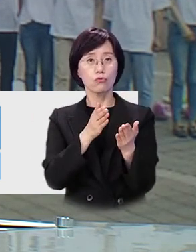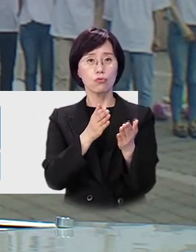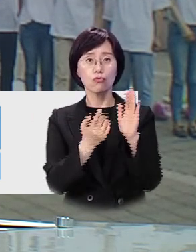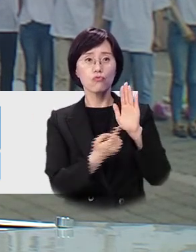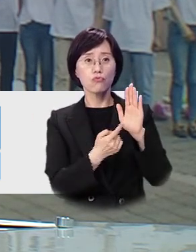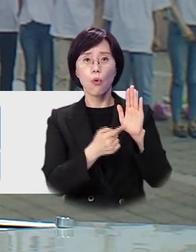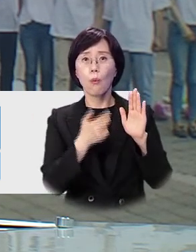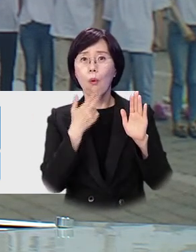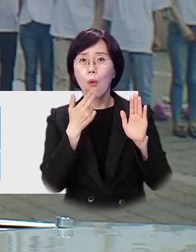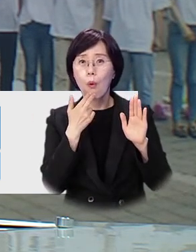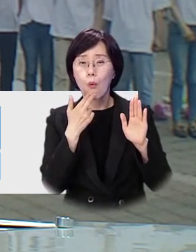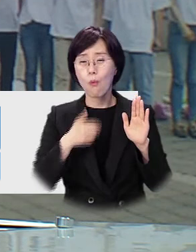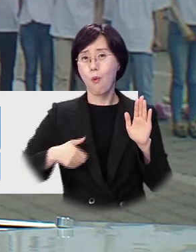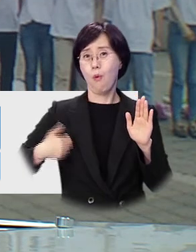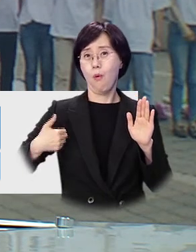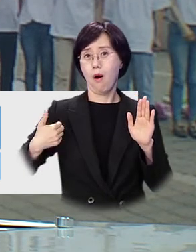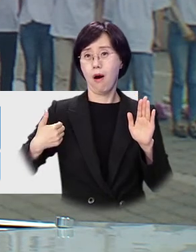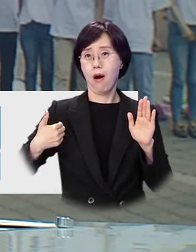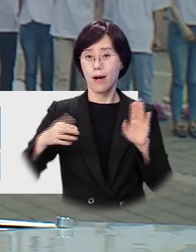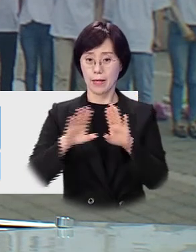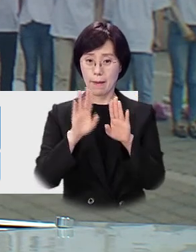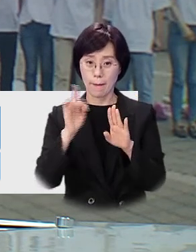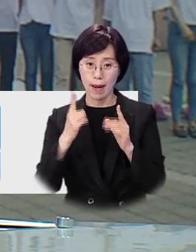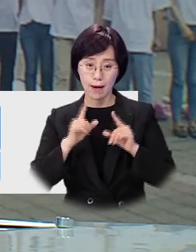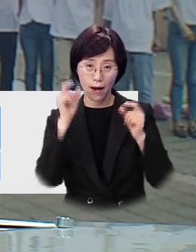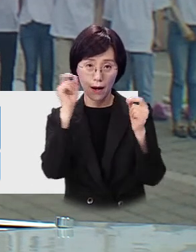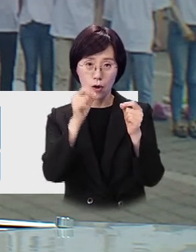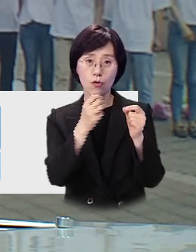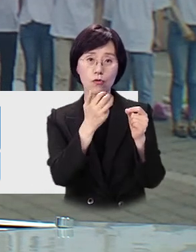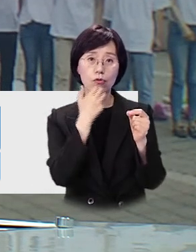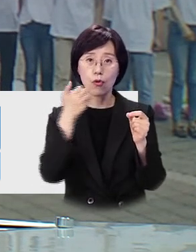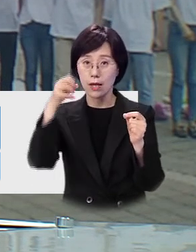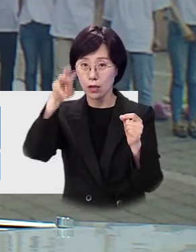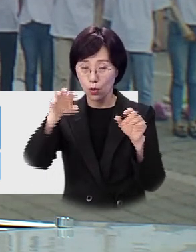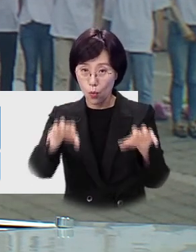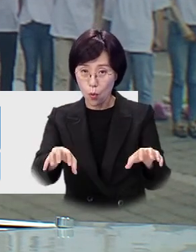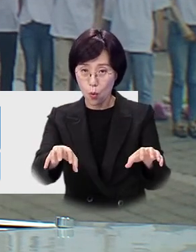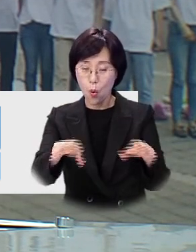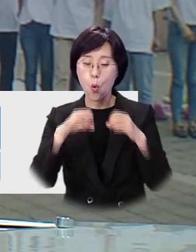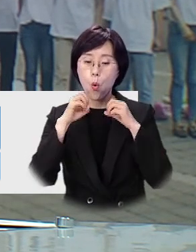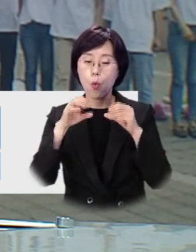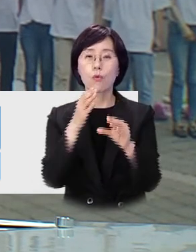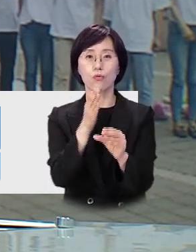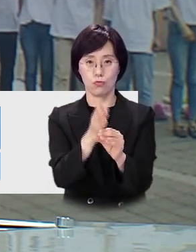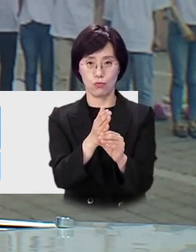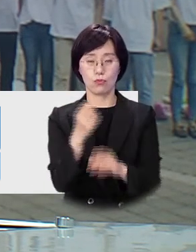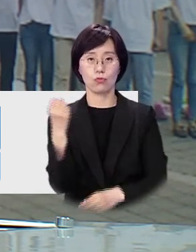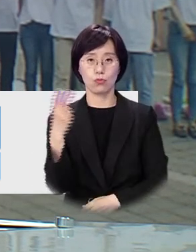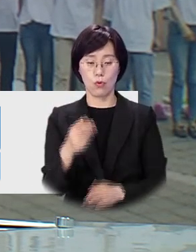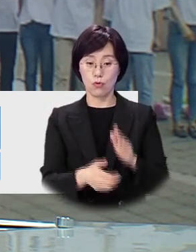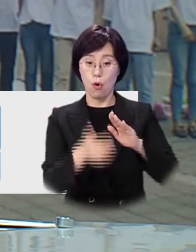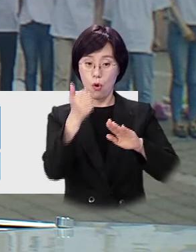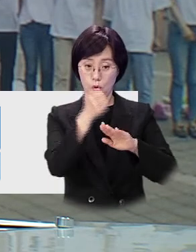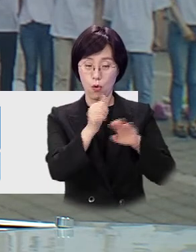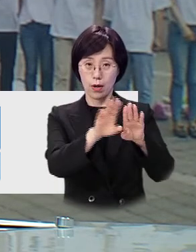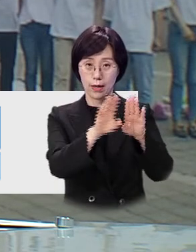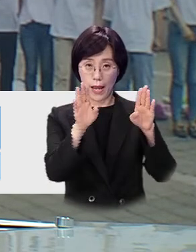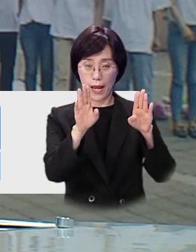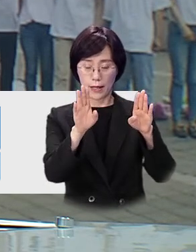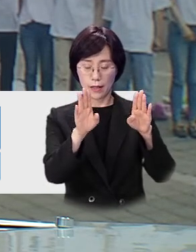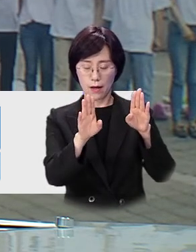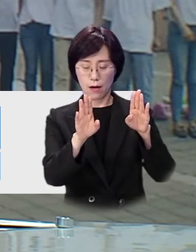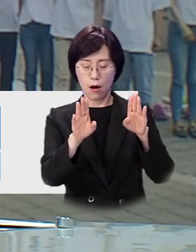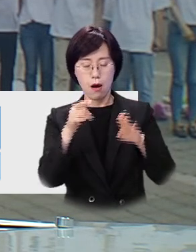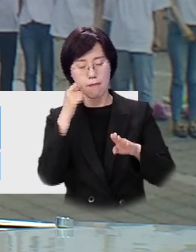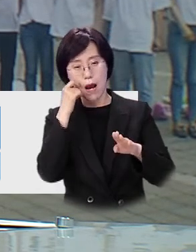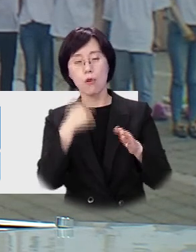잘 알려지지 않았는데요. 개막 100일을 앞두고 서울과 세종시에서 홍보 행사가 열렸고 성공적인 개최와 흥행을